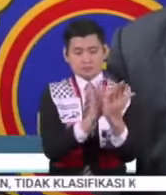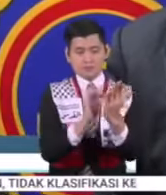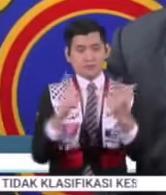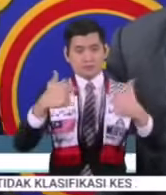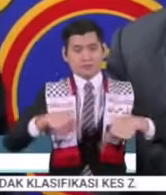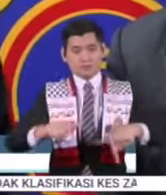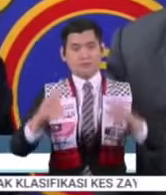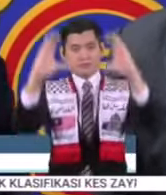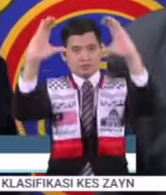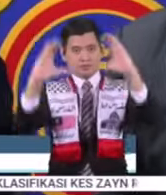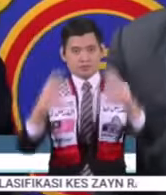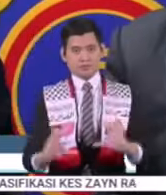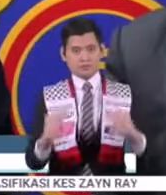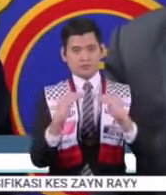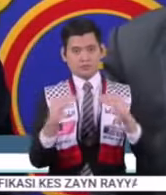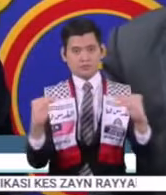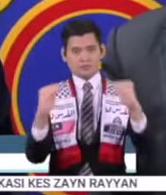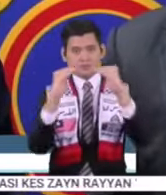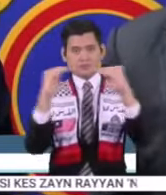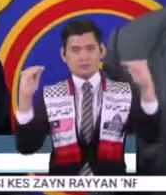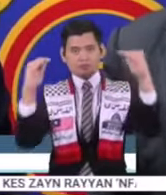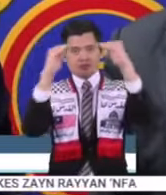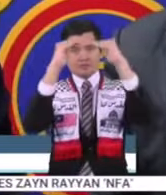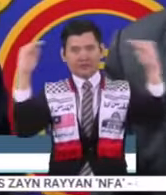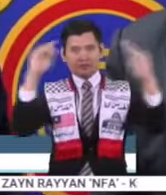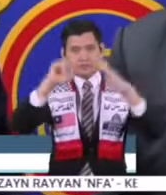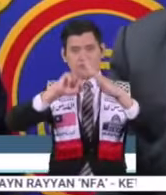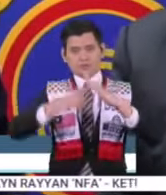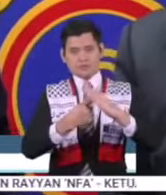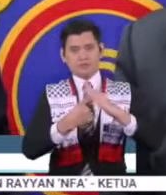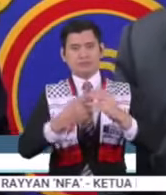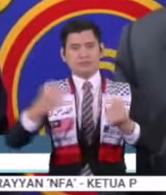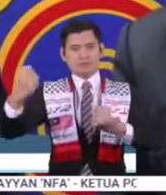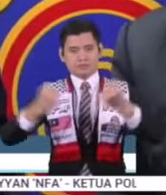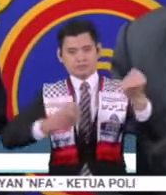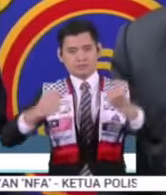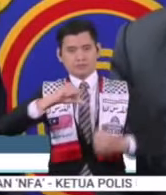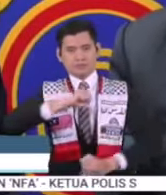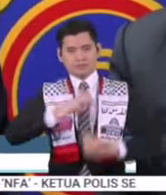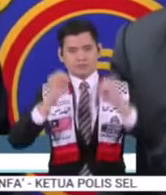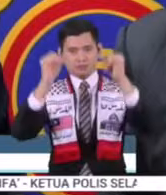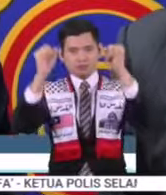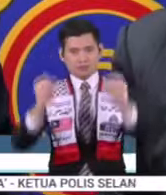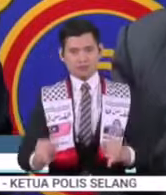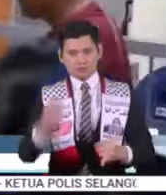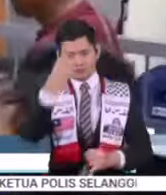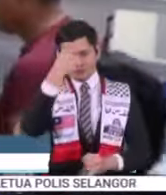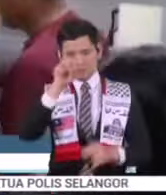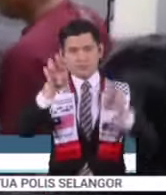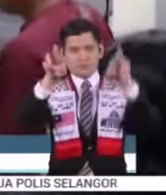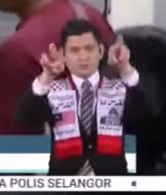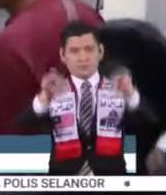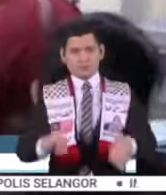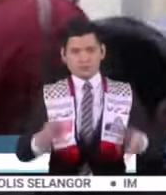secara berfasa, di mana pada peringkat permulaannya hanya melibatkan kenderaan persendirian individu ataupun untuk warga negara. Dalam masa yang